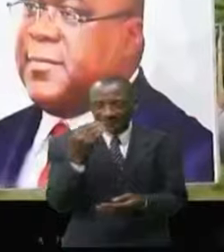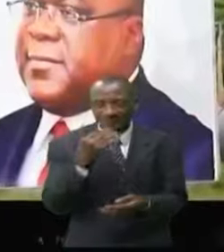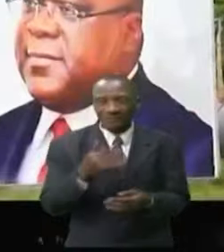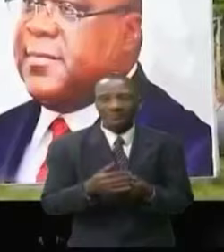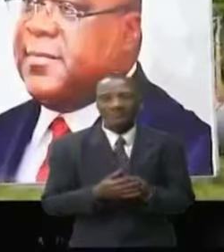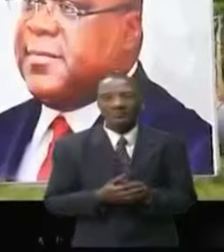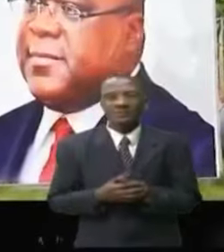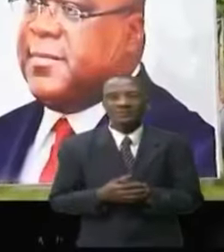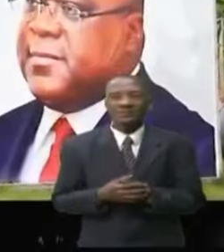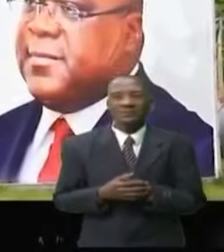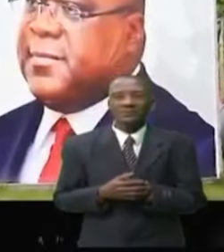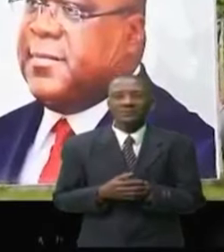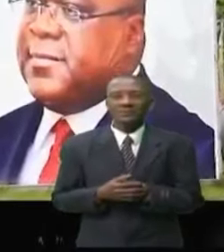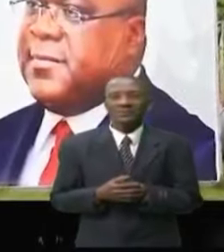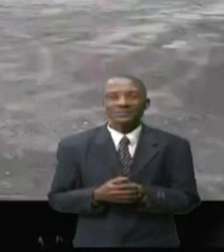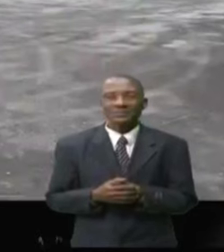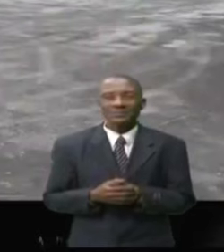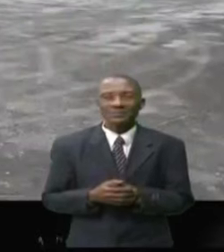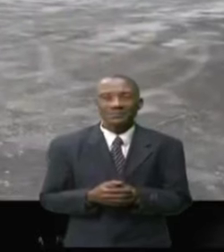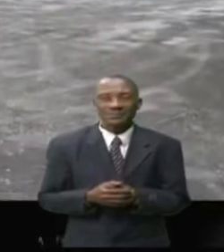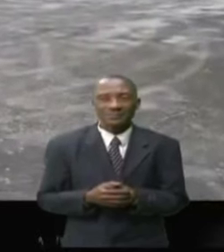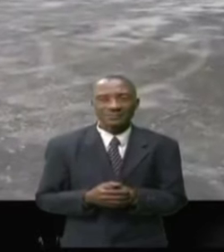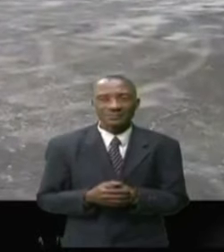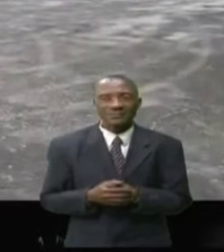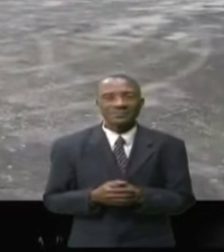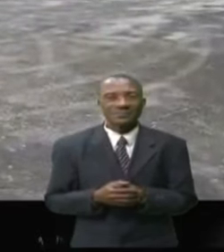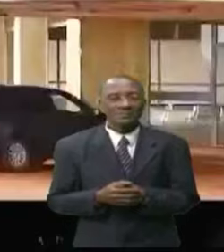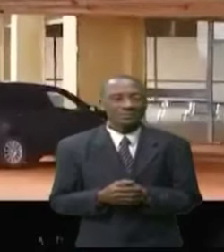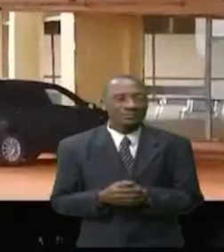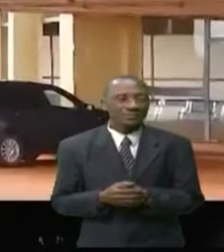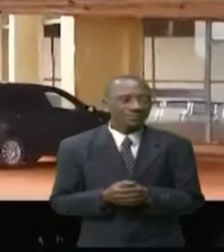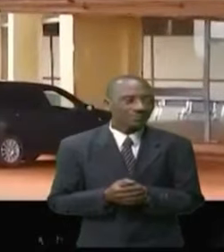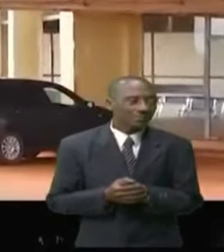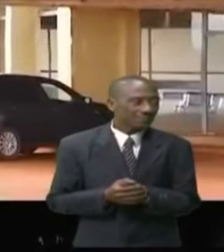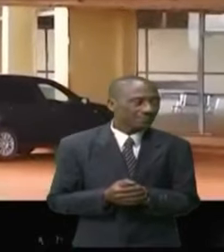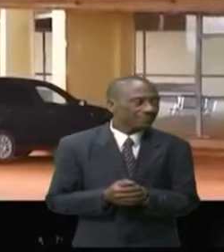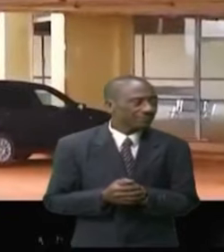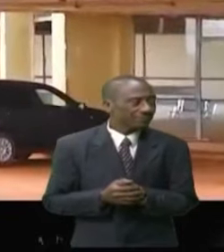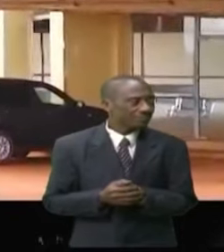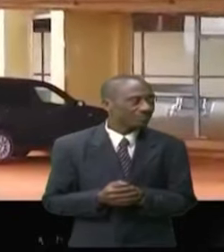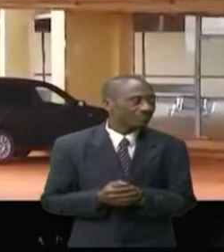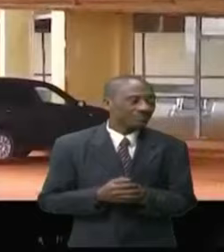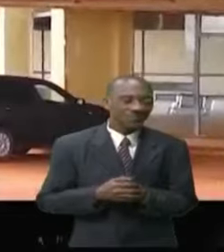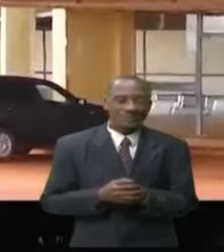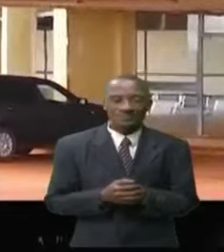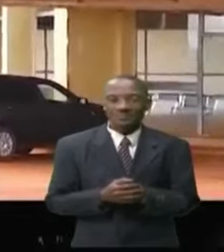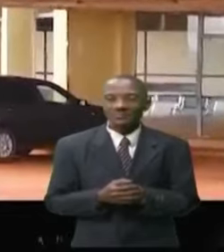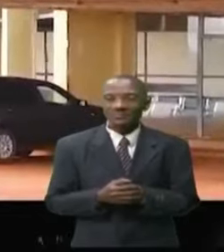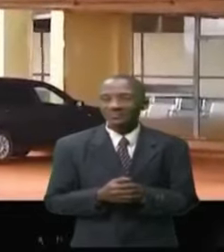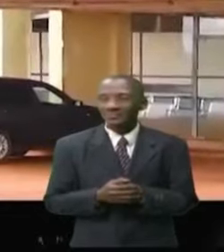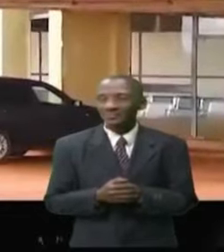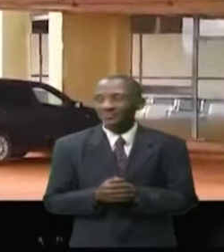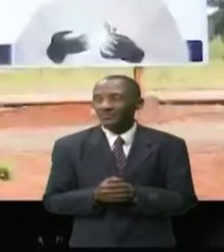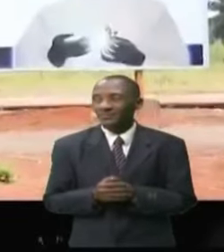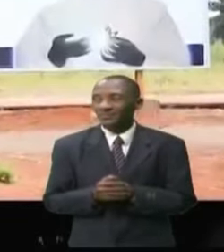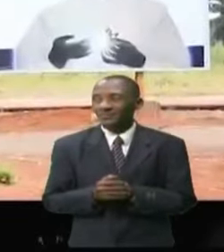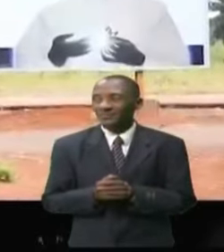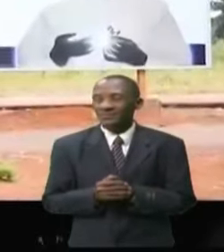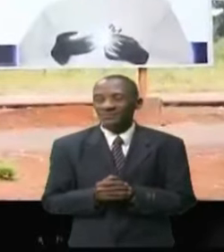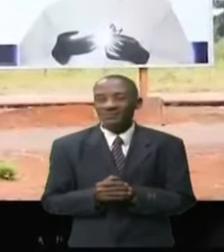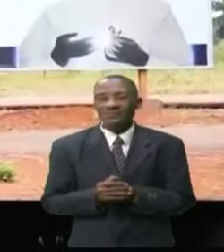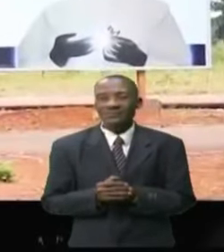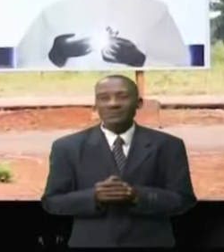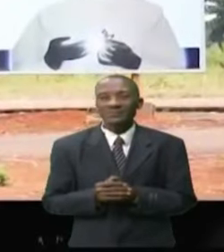Solé construit depuis les années 80 cet aéroport de Matari élevé au statut d'aéroport national porte d'entrée et de